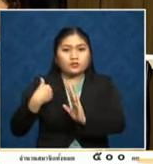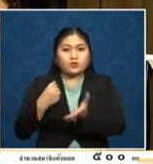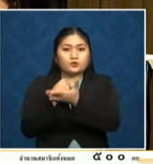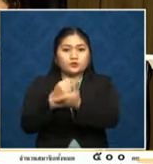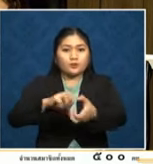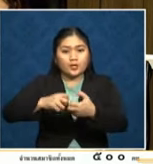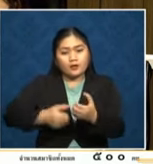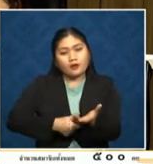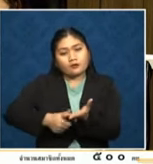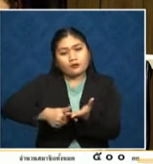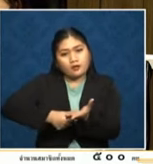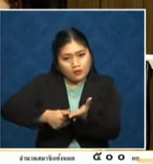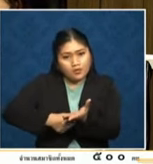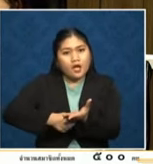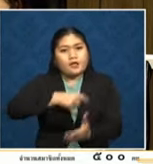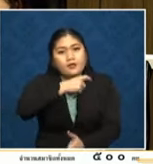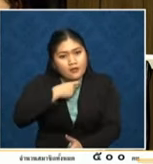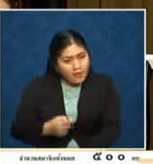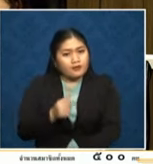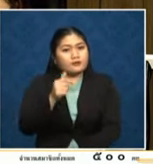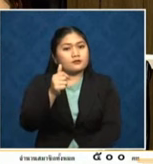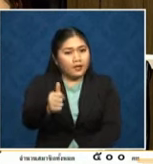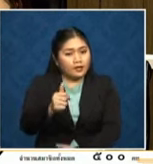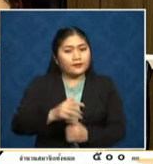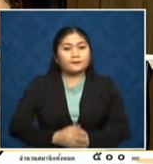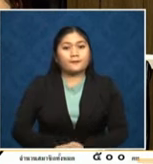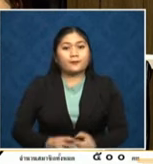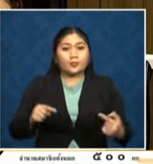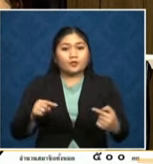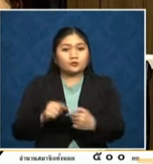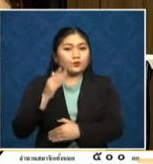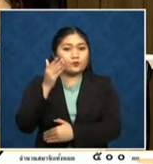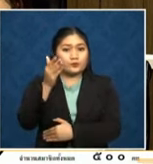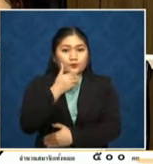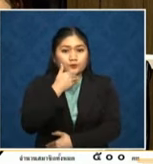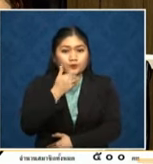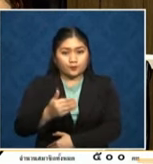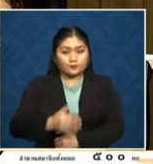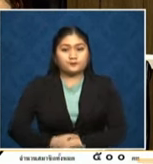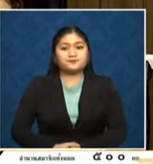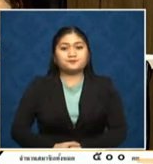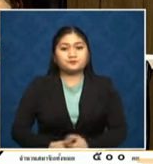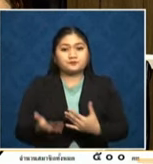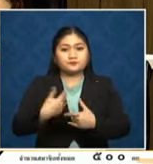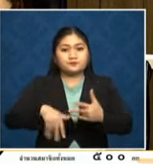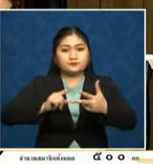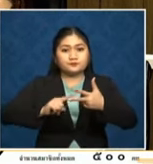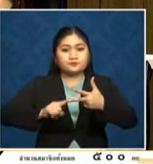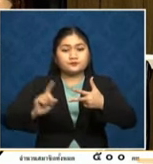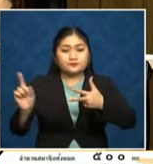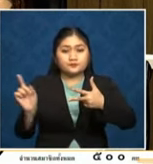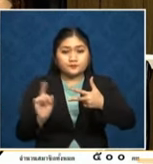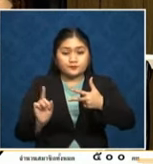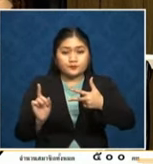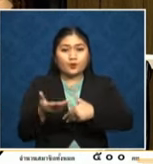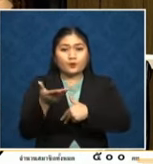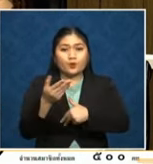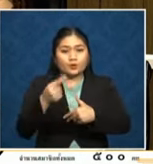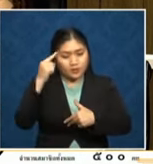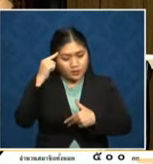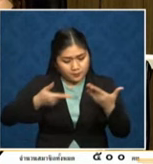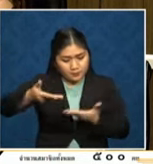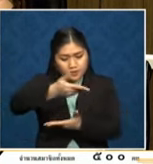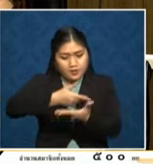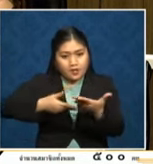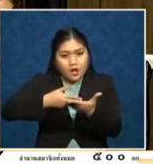แก้ไขปัญหาภัยแล้งซ้ำซากให้กับพี่น้องประชาชนได้ในระยะยาวค่ะโครงการที่3ค่ะขอให้พิจารณาขุดล